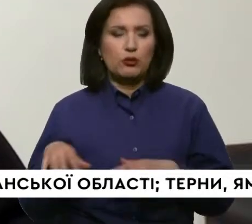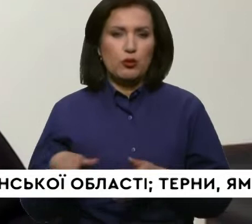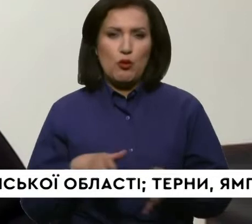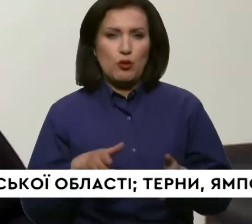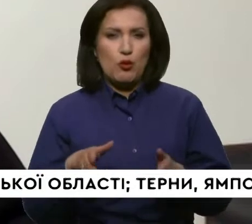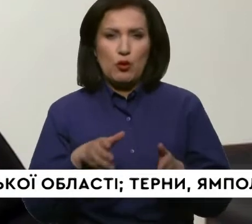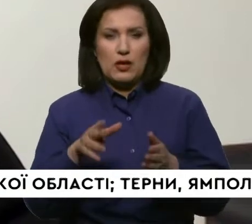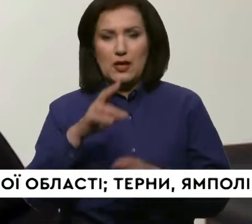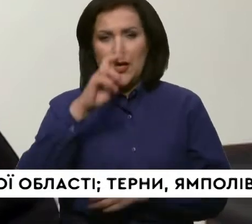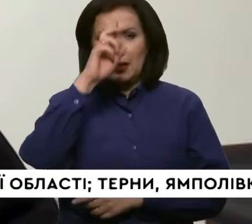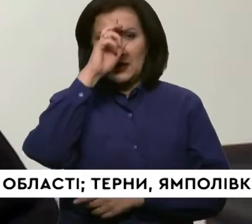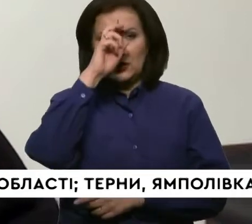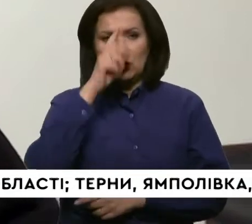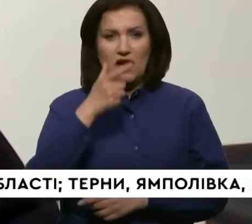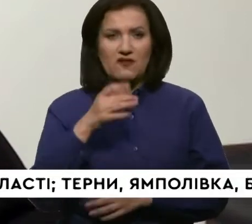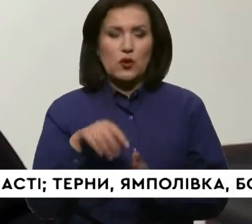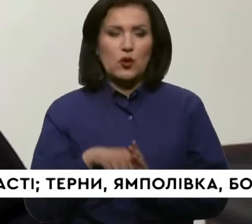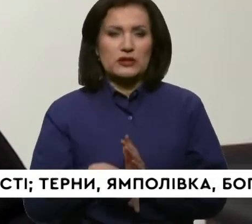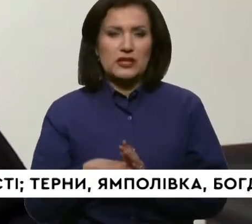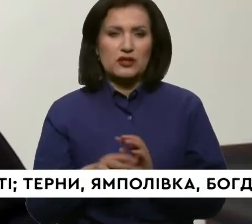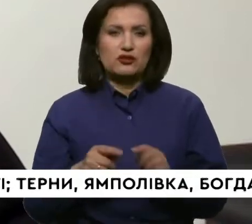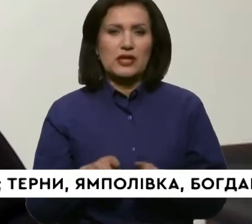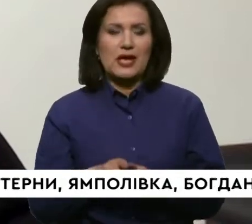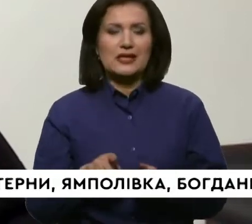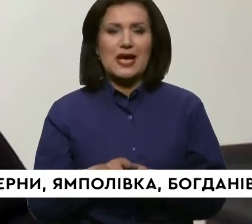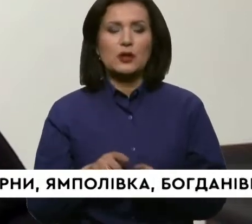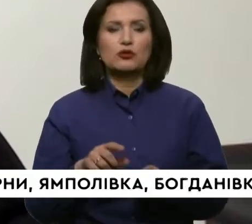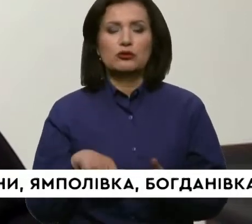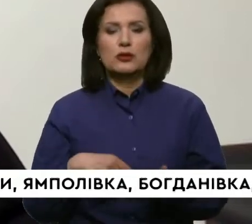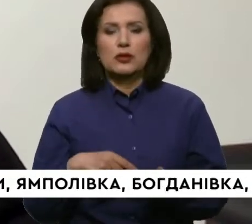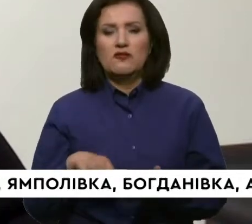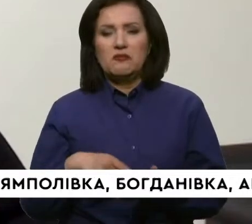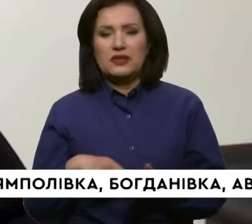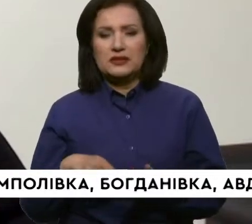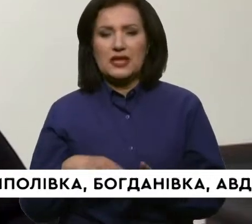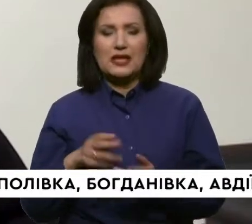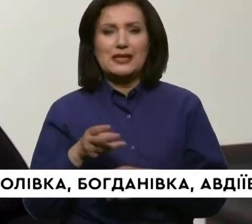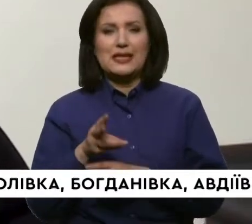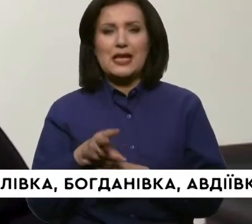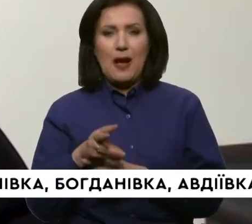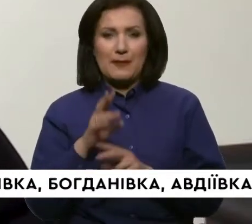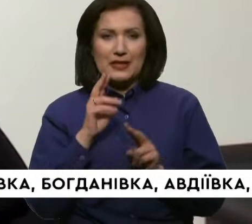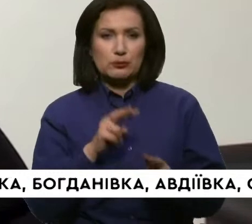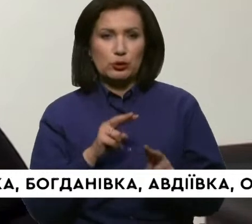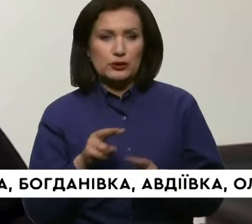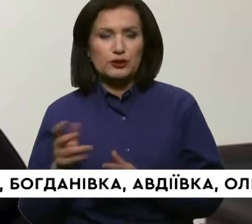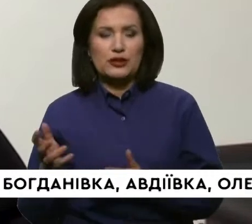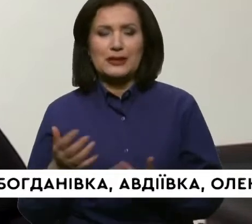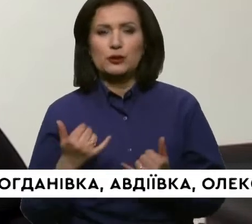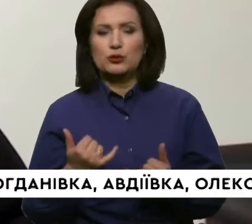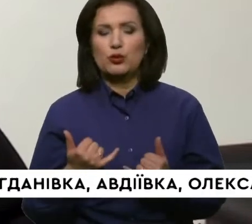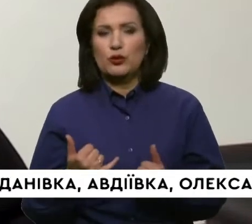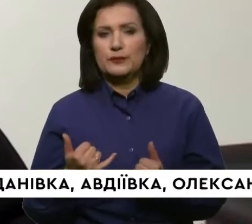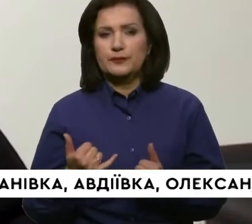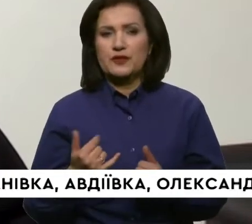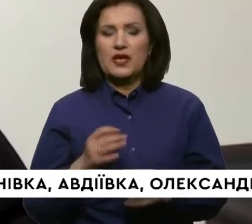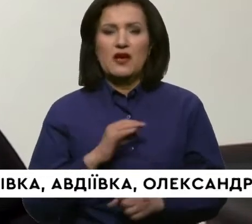автодорогах державного значення, а також в містах, і ті камери відеоспостереження, які